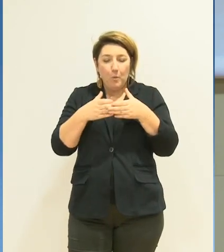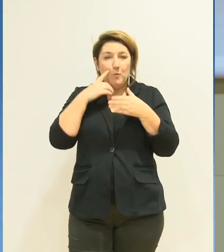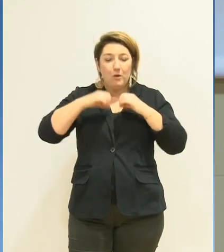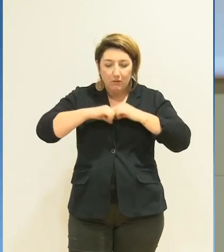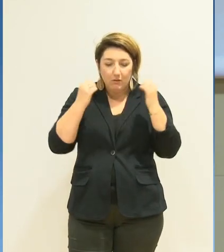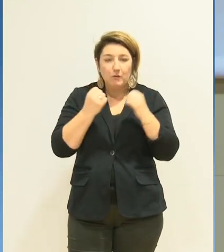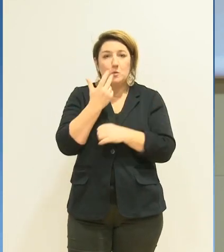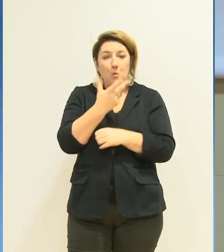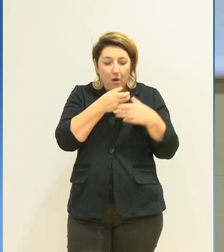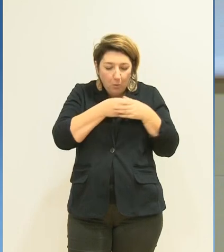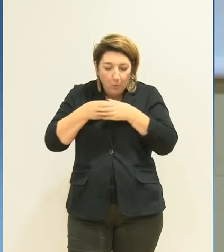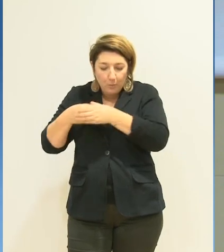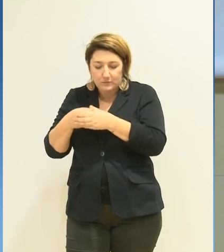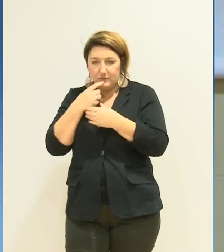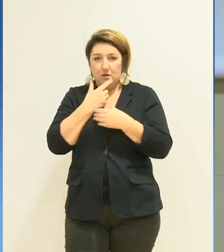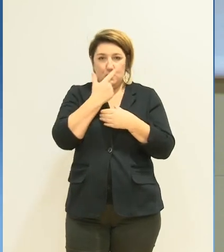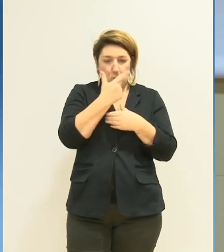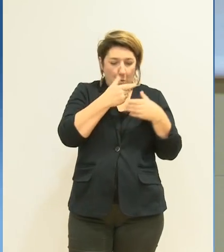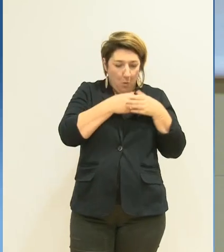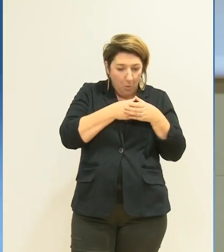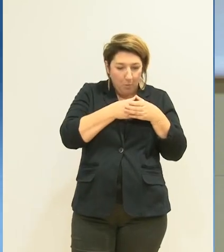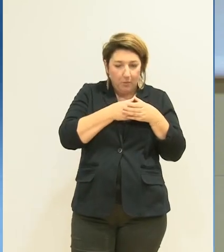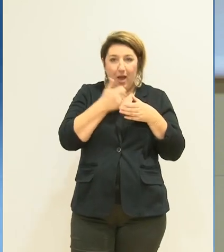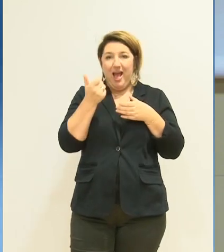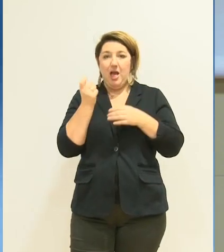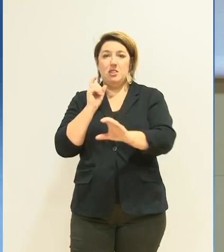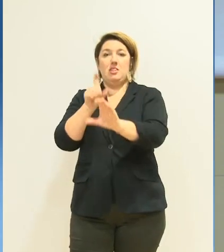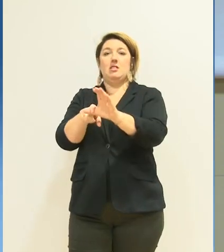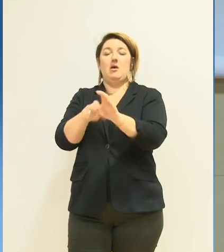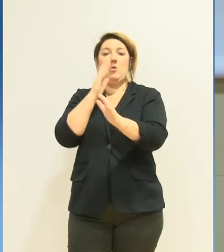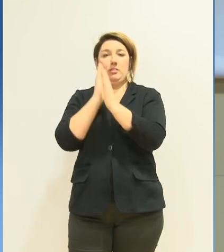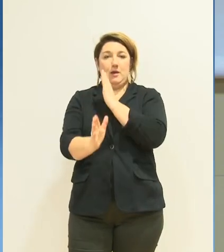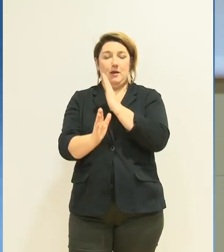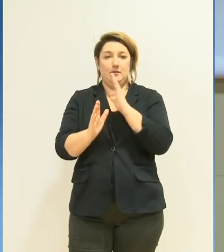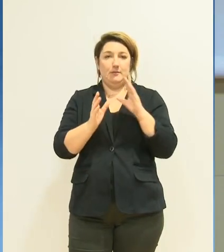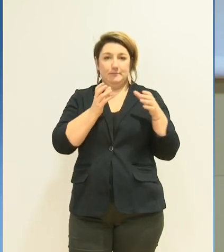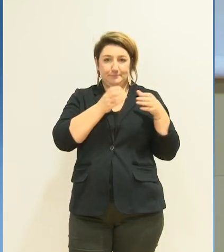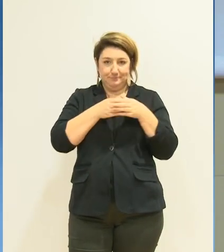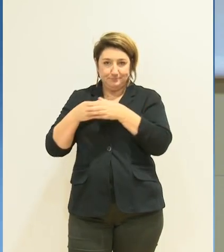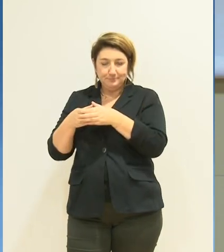groupes à l'intérieur de l'interview en fait deux groupes est un et un adhérent direct donc